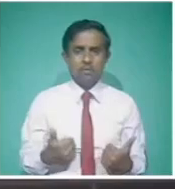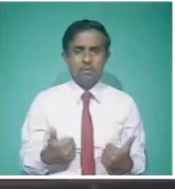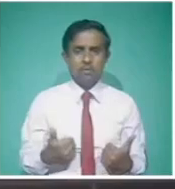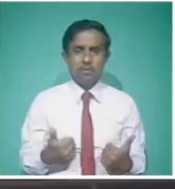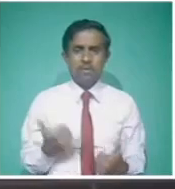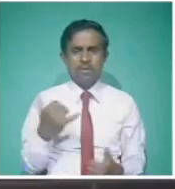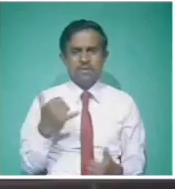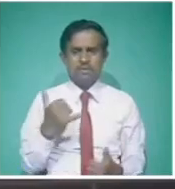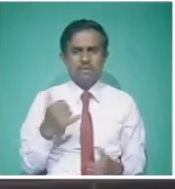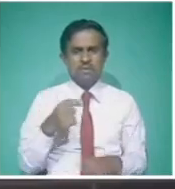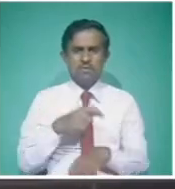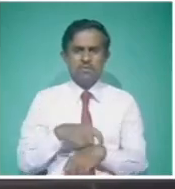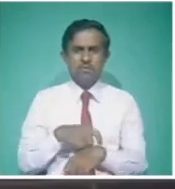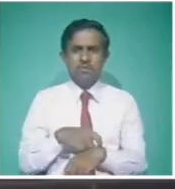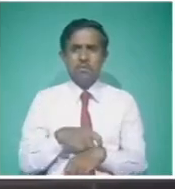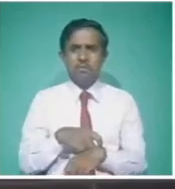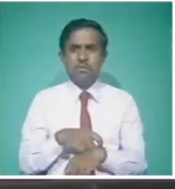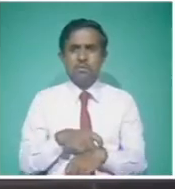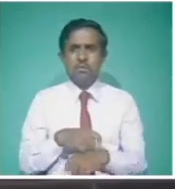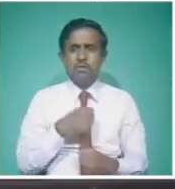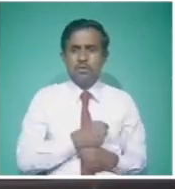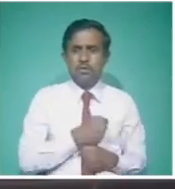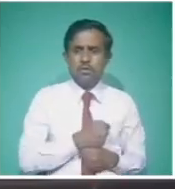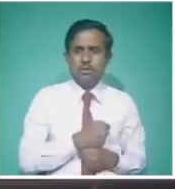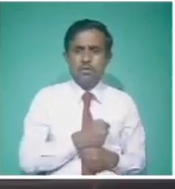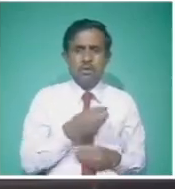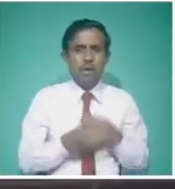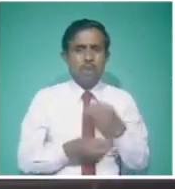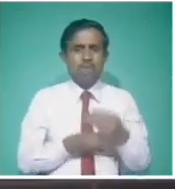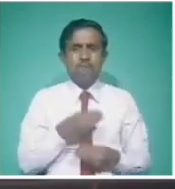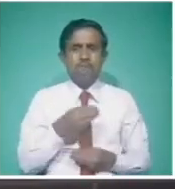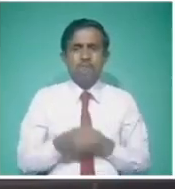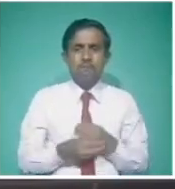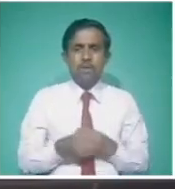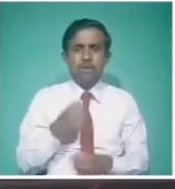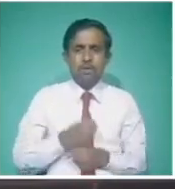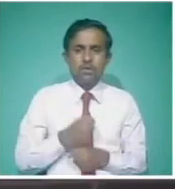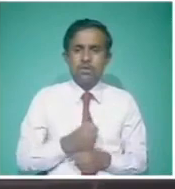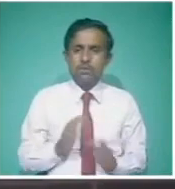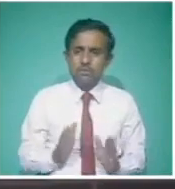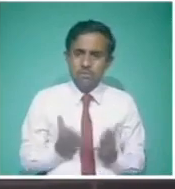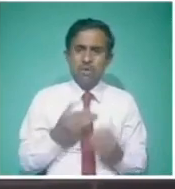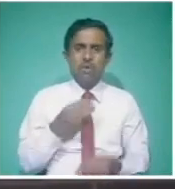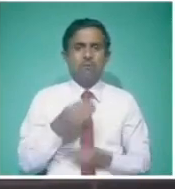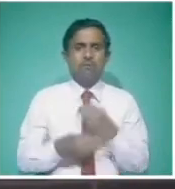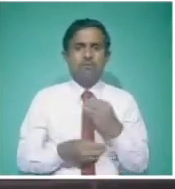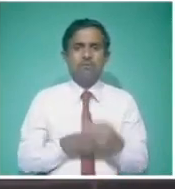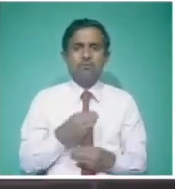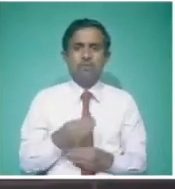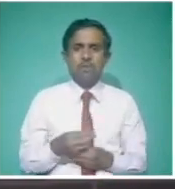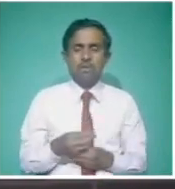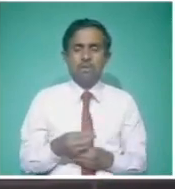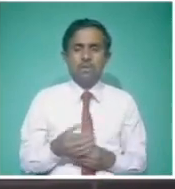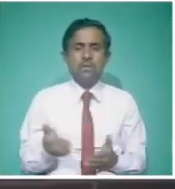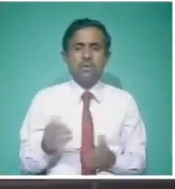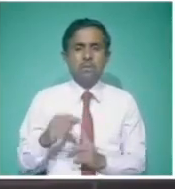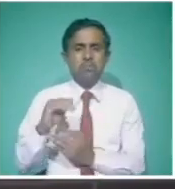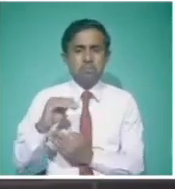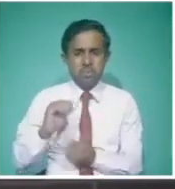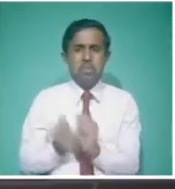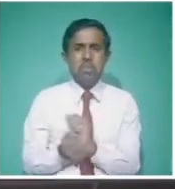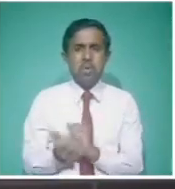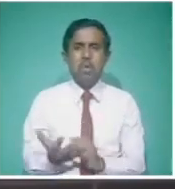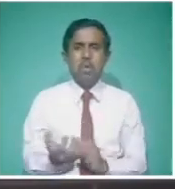යම් යම් අවස්ථාවලදී රාජ්‍ය ව්‍යාපාර රජයේ විසින් ගෙනියන ව්‍යාපාර ප්‍රතිව්‍යුහගත කරන්න